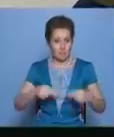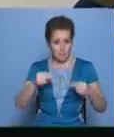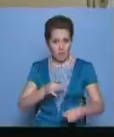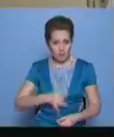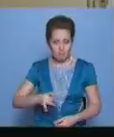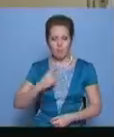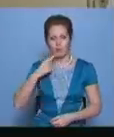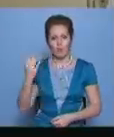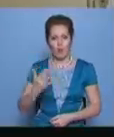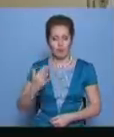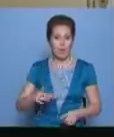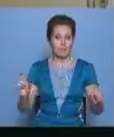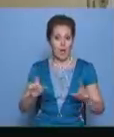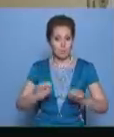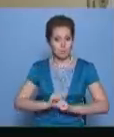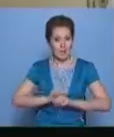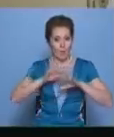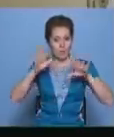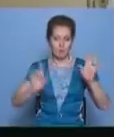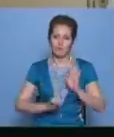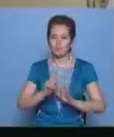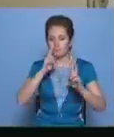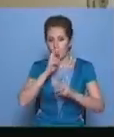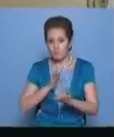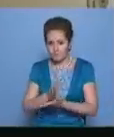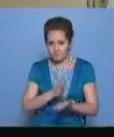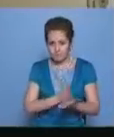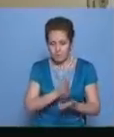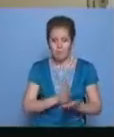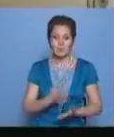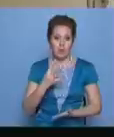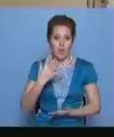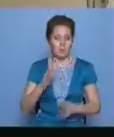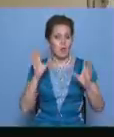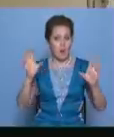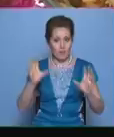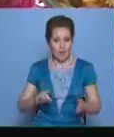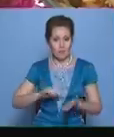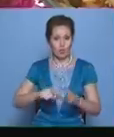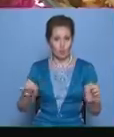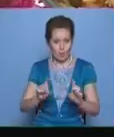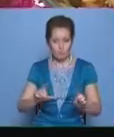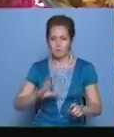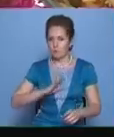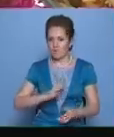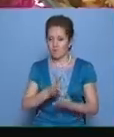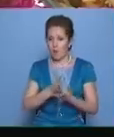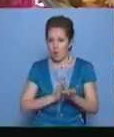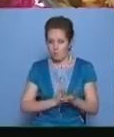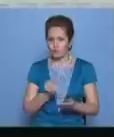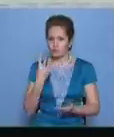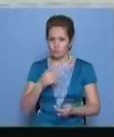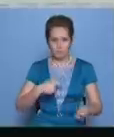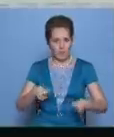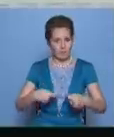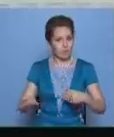пиротехнические магазины начали проверять. Из 45 легальных точек инспекторы побывали в половине, 14 продавцов за нарушение наказано. На